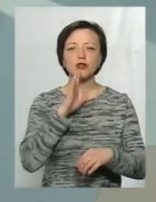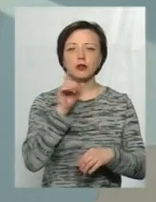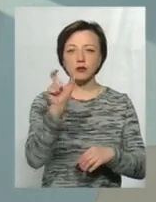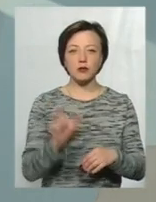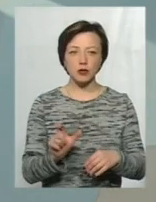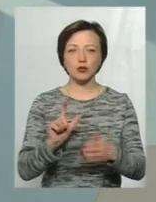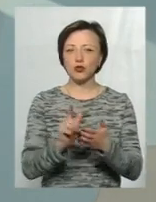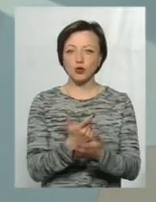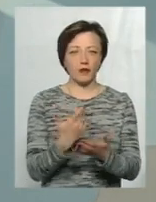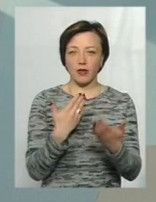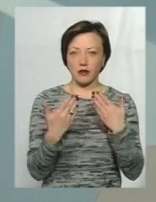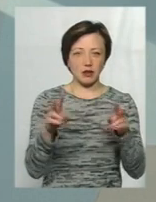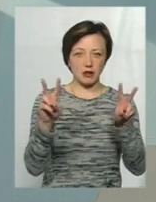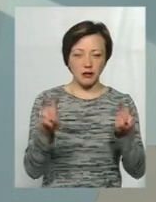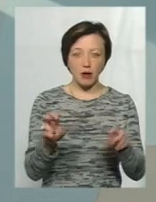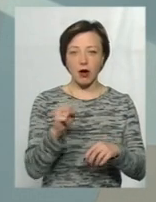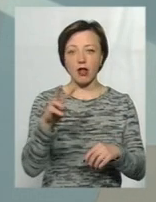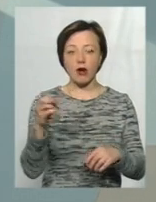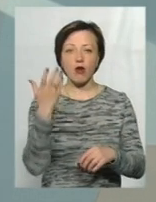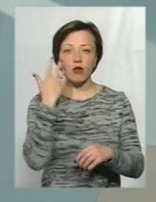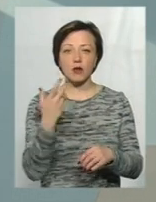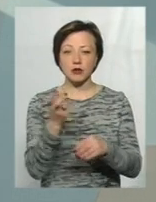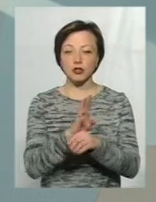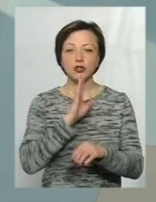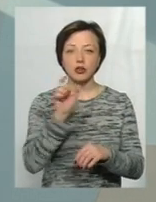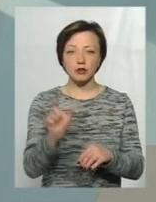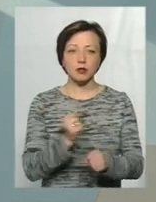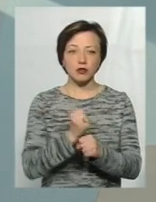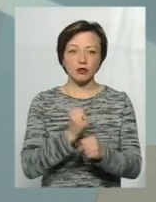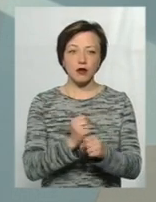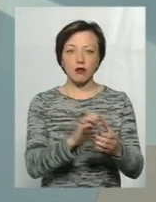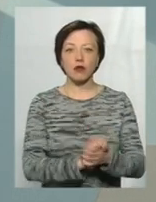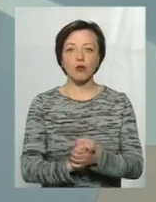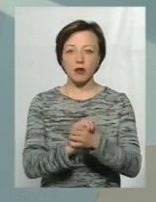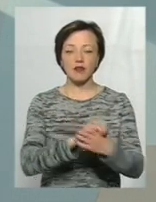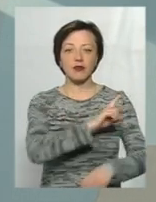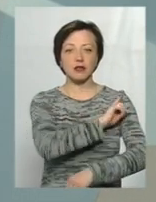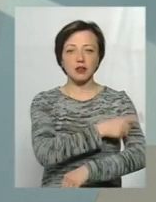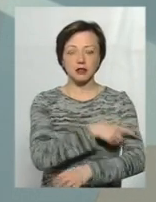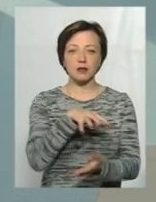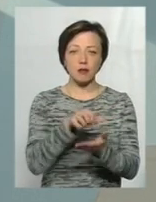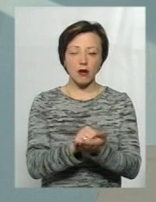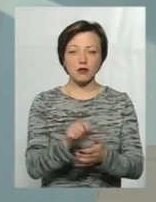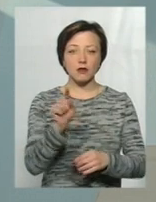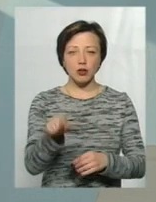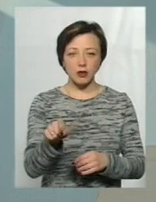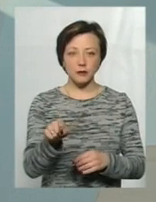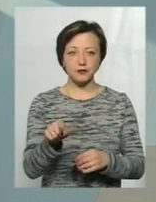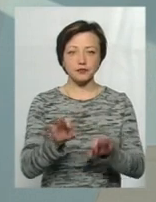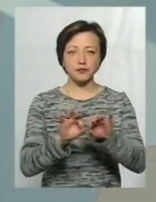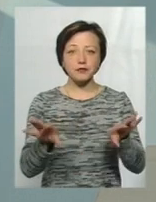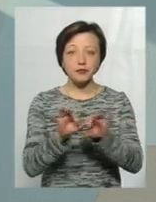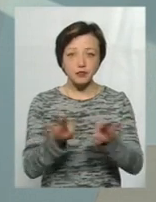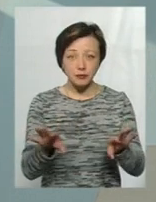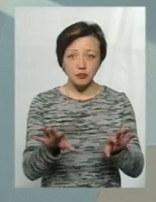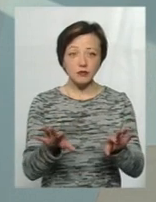це знову ж не стосується теми непліддя, але коли прийшла жінка, яка працювала в колгоспі, фізичною працею займалась, вона розповідала,